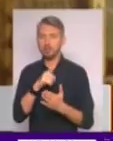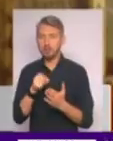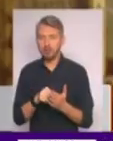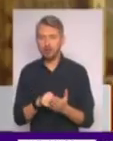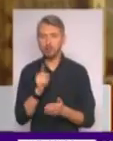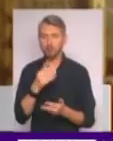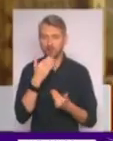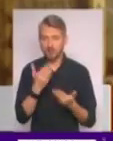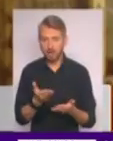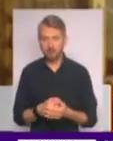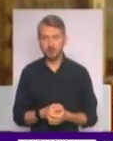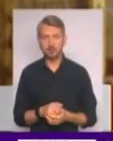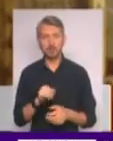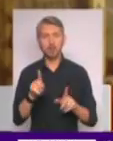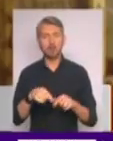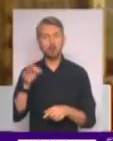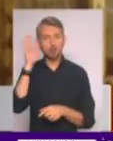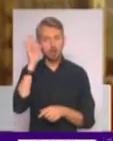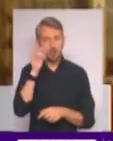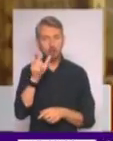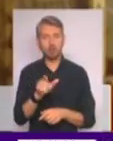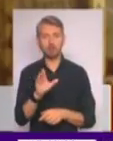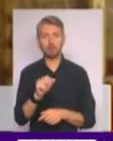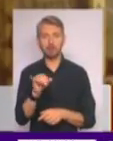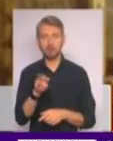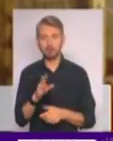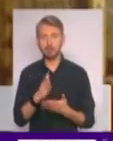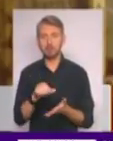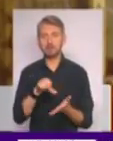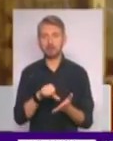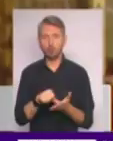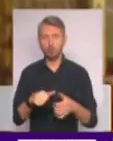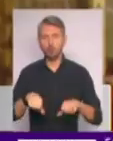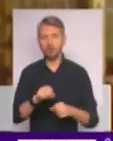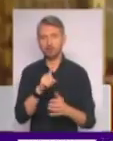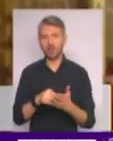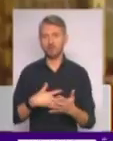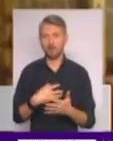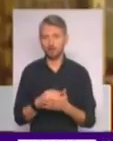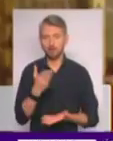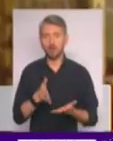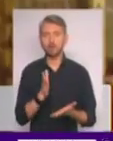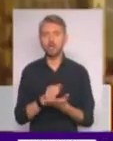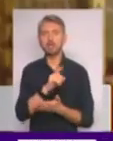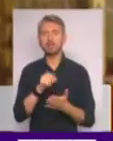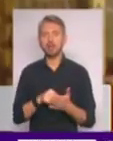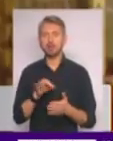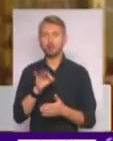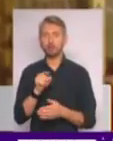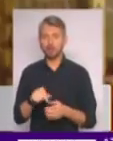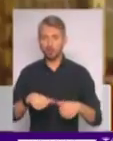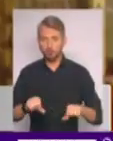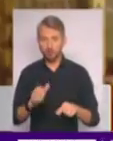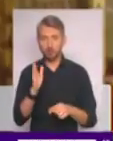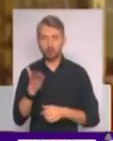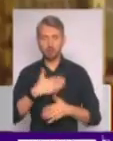туди звертатися. І також нагадаю, що пан Вадим є представником комісії з питань власності. Тож, якщо є запитання саме з приводу цієї комісії, також будемо